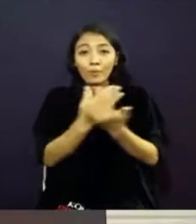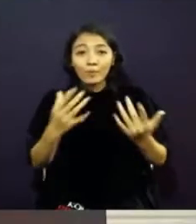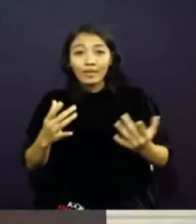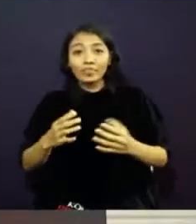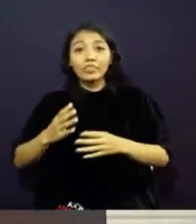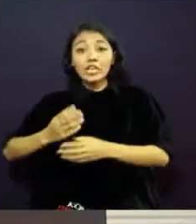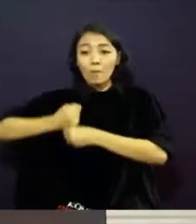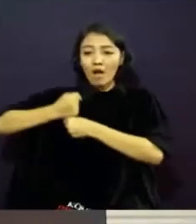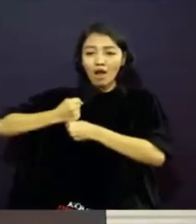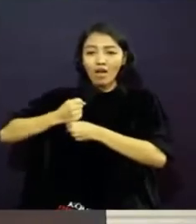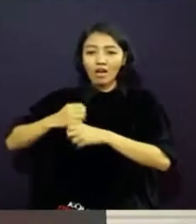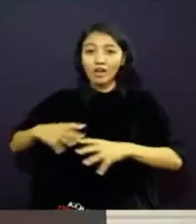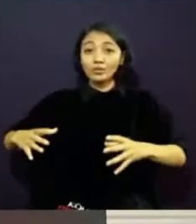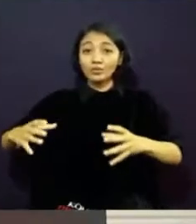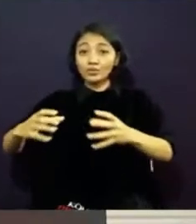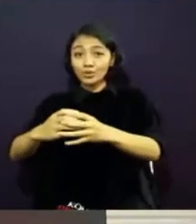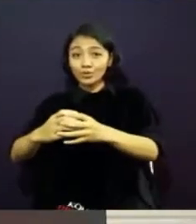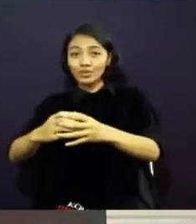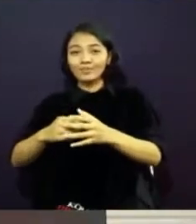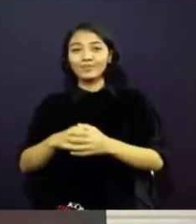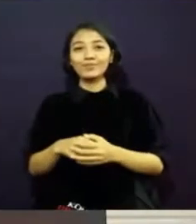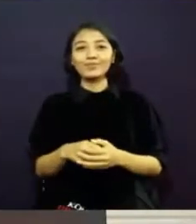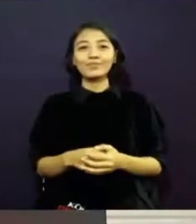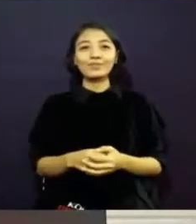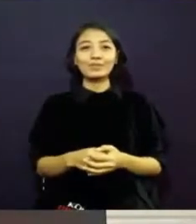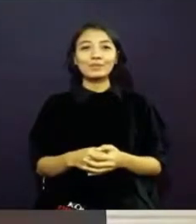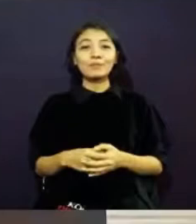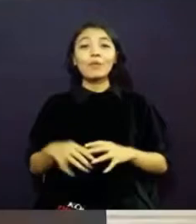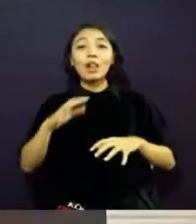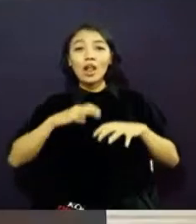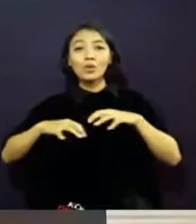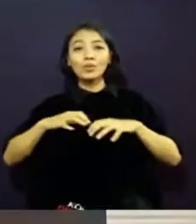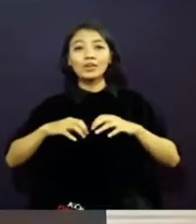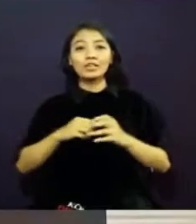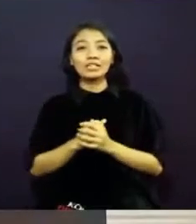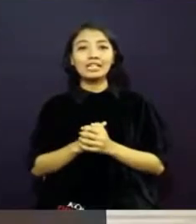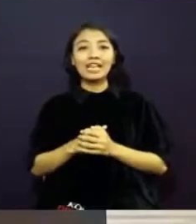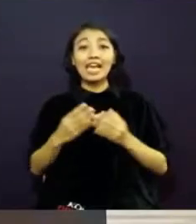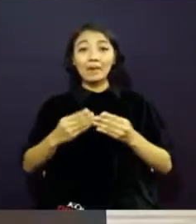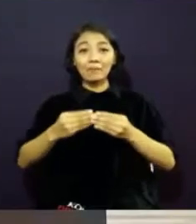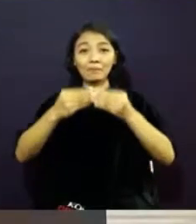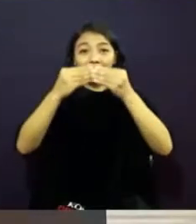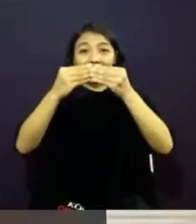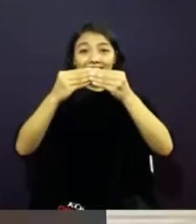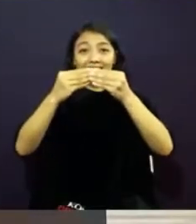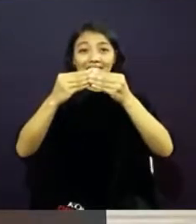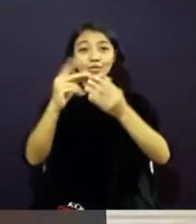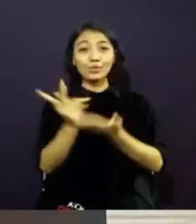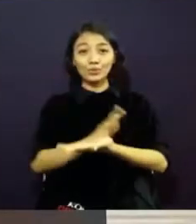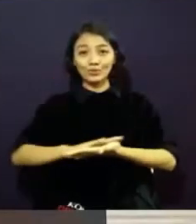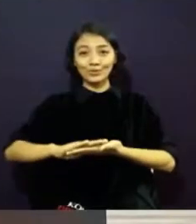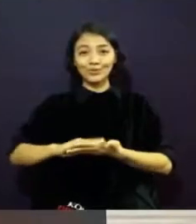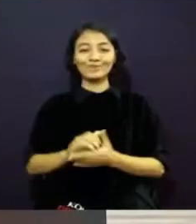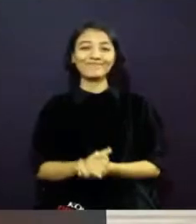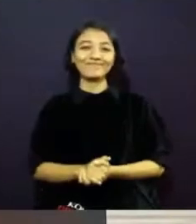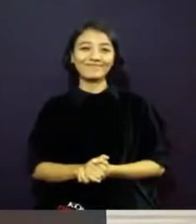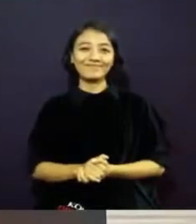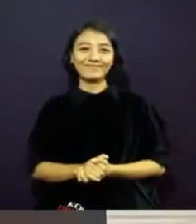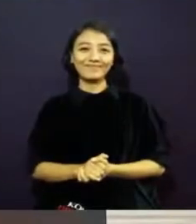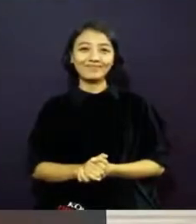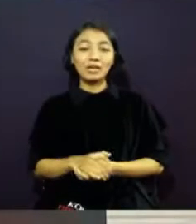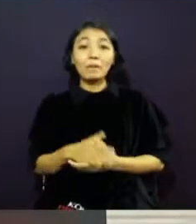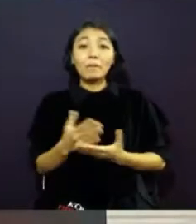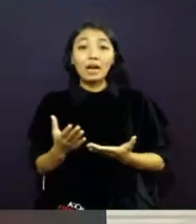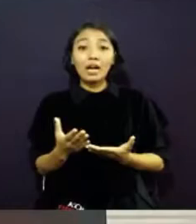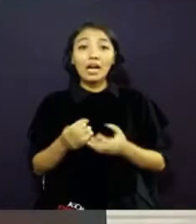Liturgi Kudus sebagai persembahan kepada Tuhan Hai maka peran Kristus sebagai